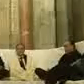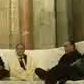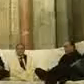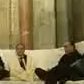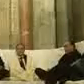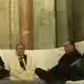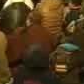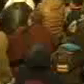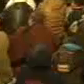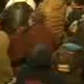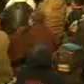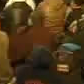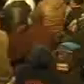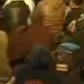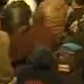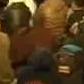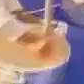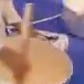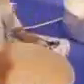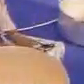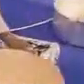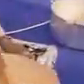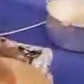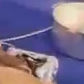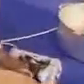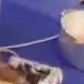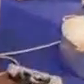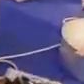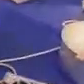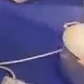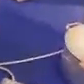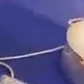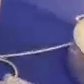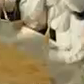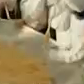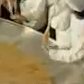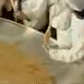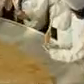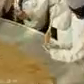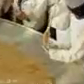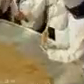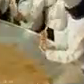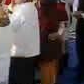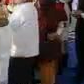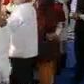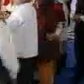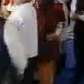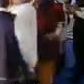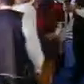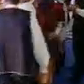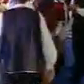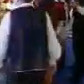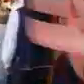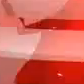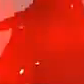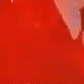تونس تحتفل مع سائر الدول الإسلامية بالمولد النبوي الشريف، وصفاقس تنظم تظاهرة إعداد أكبر عصيدة.